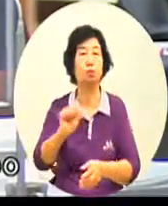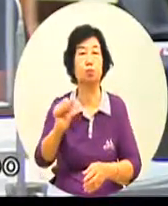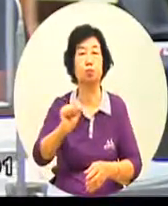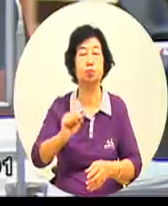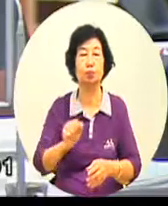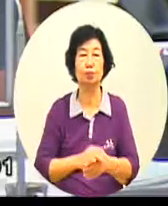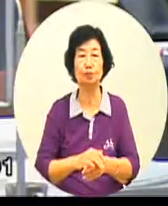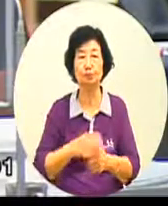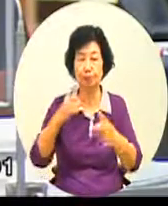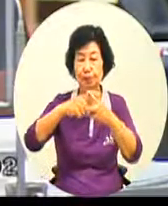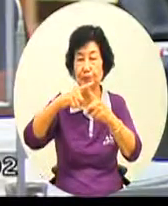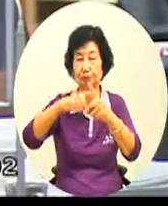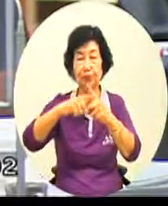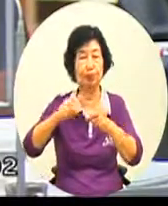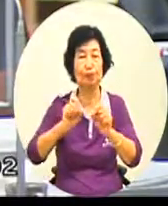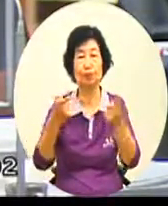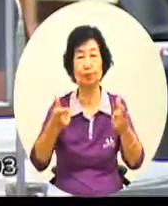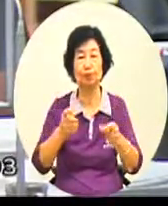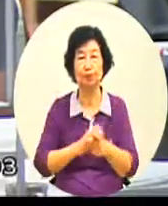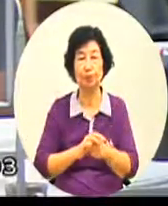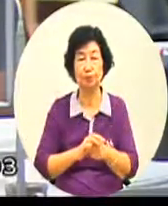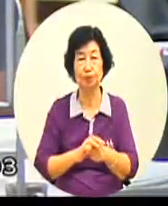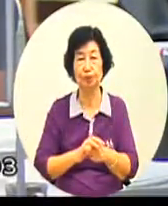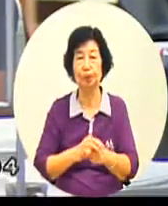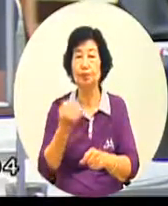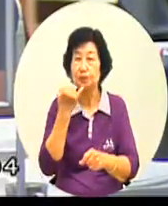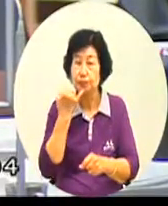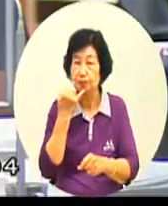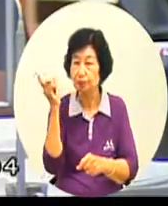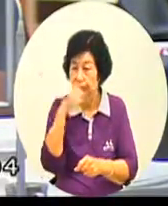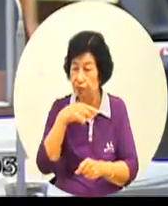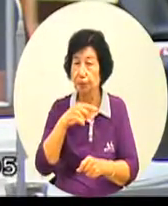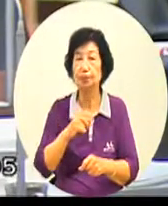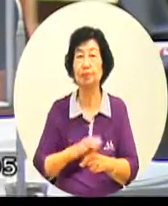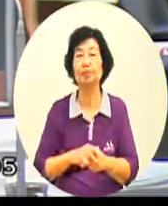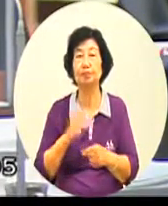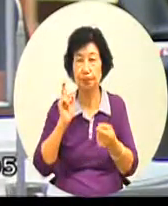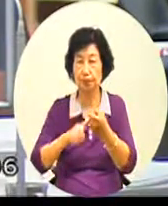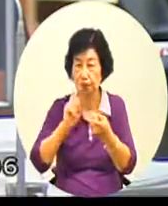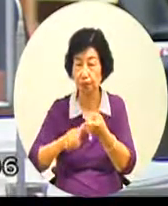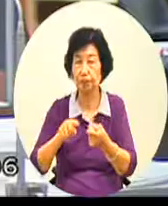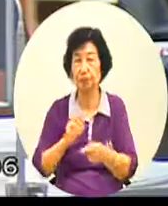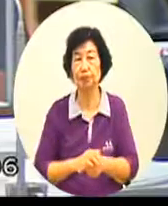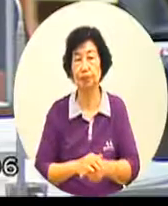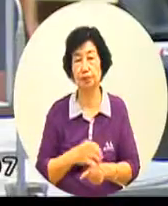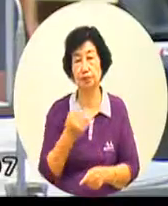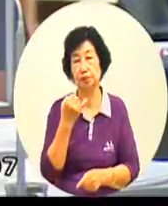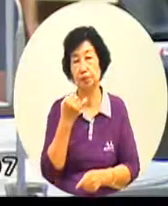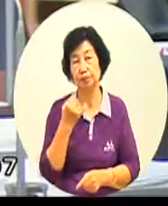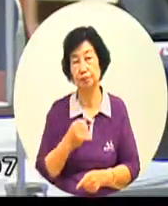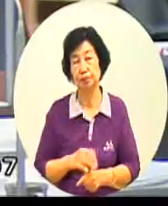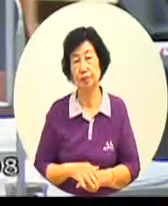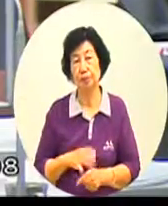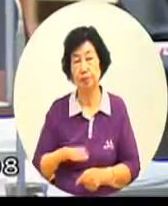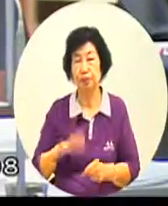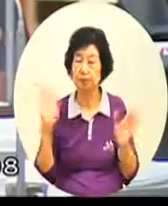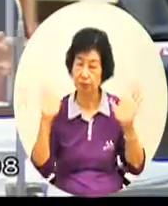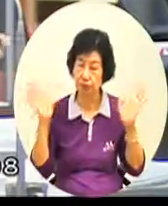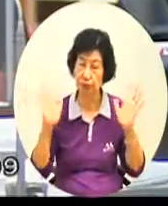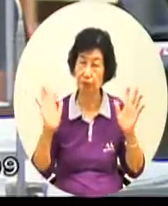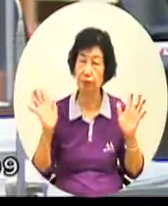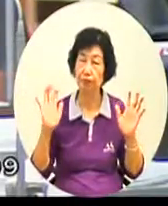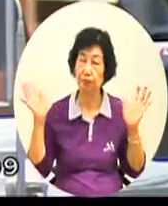标准哈。照理讲，可以就是可以，不行就是不行。然后有时候小孩子用的就不行，